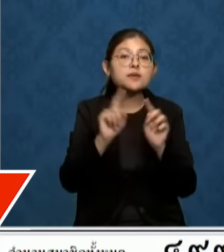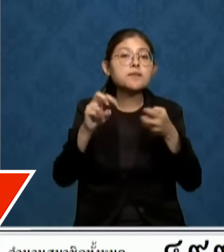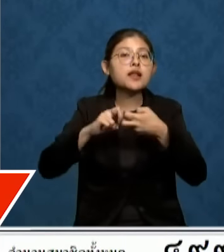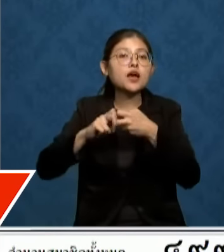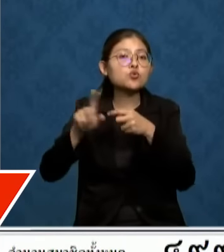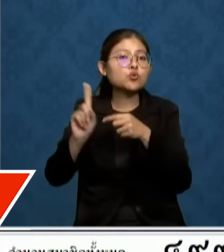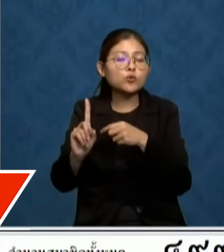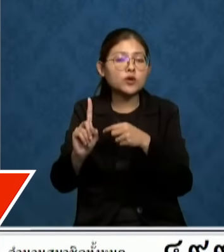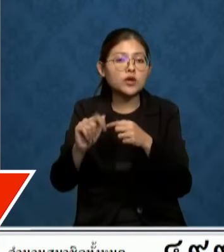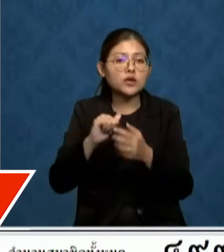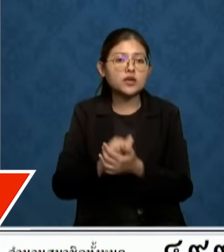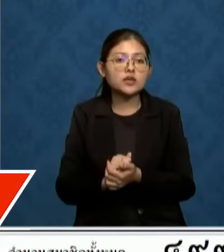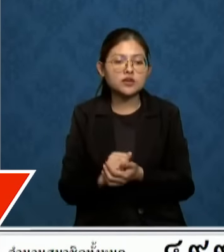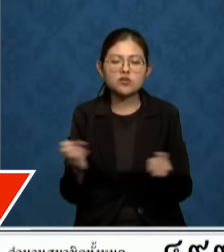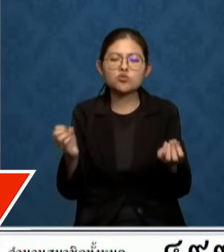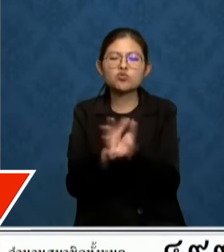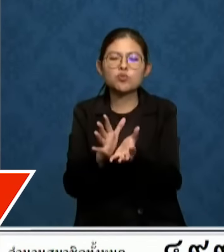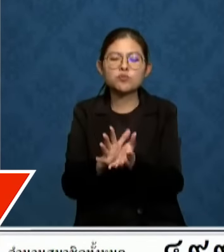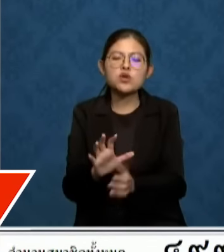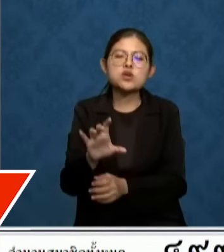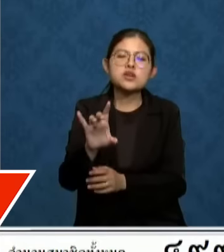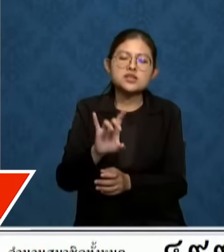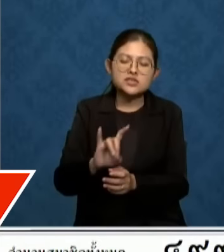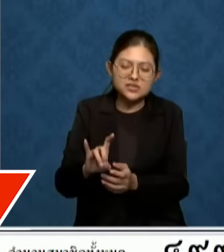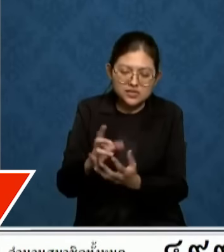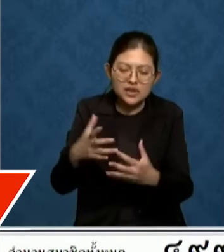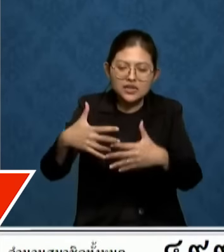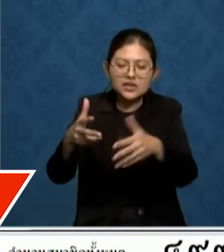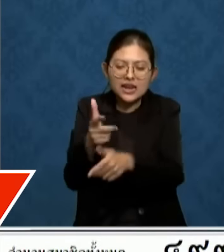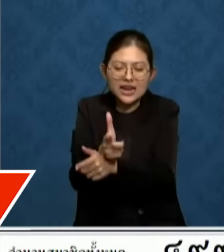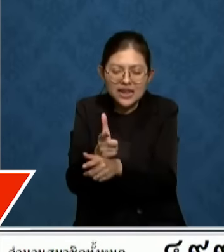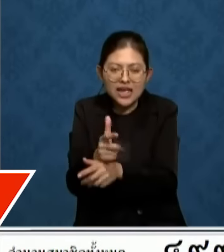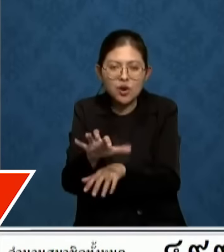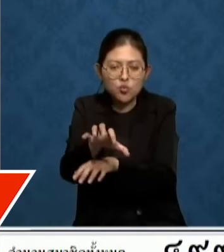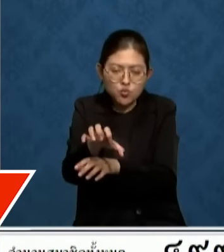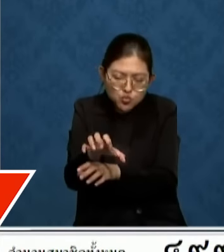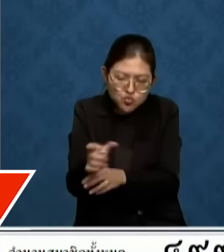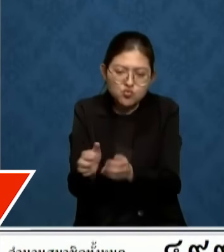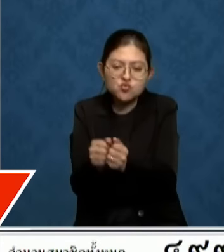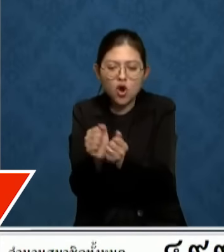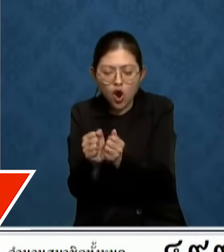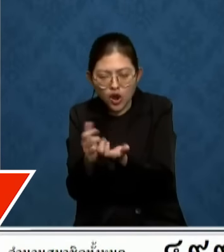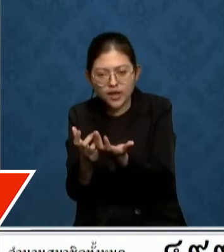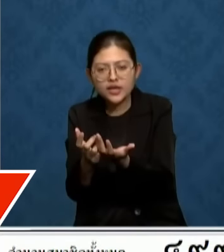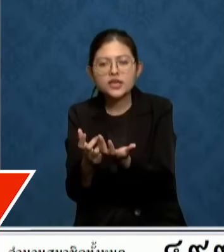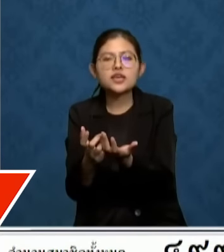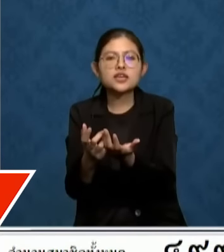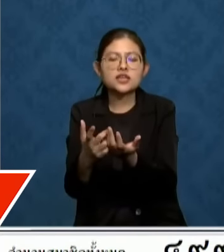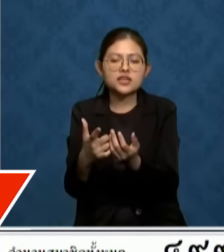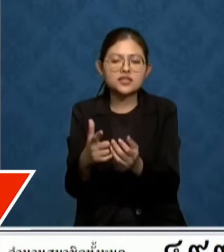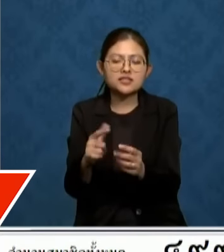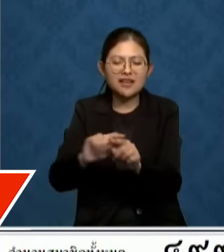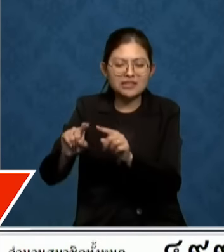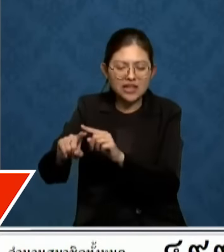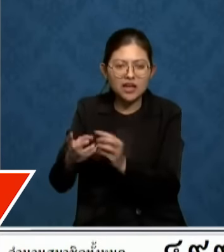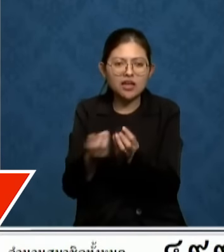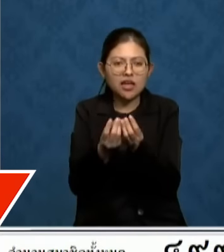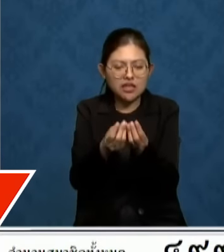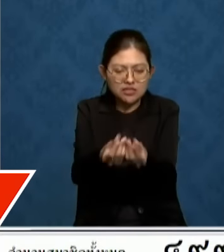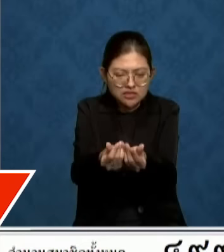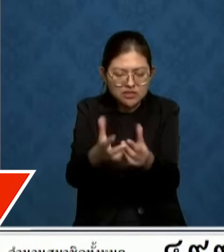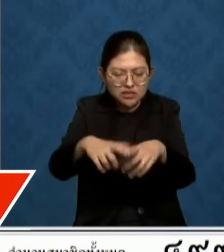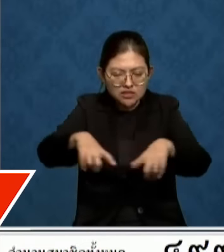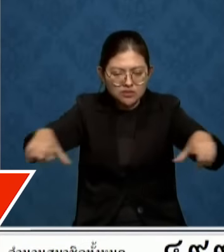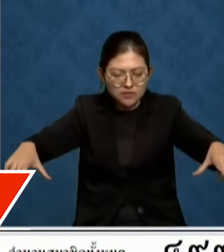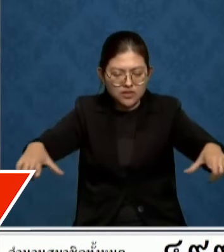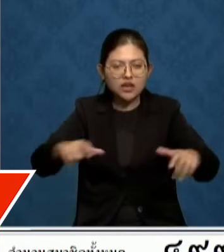คือมันทำลายระบบนิเวศครับมันกินทุกอย่างกินกุ้งหอยปูปลาและโฉนดที่ดินของเกษตร